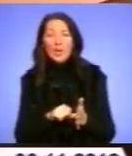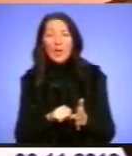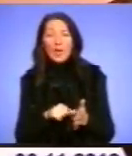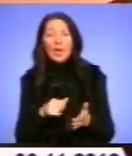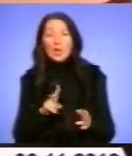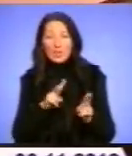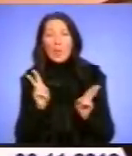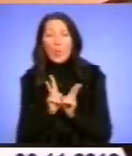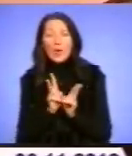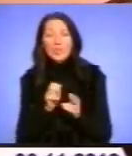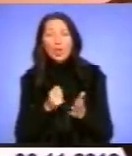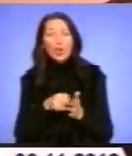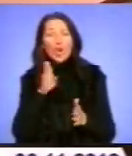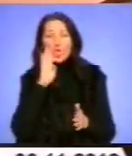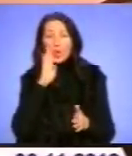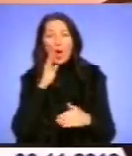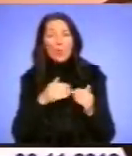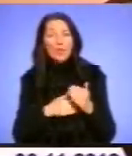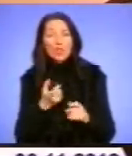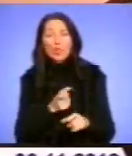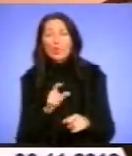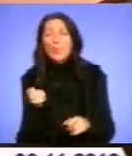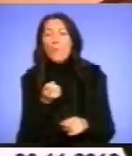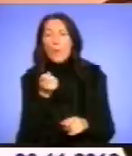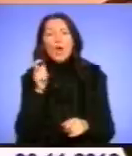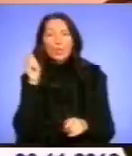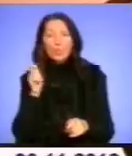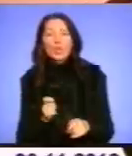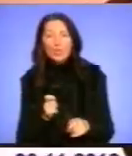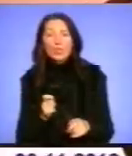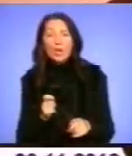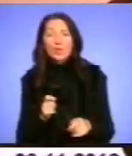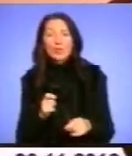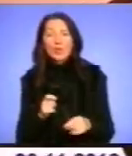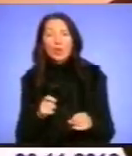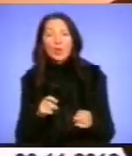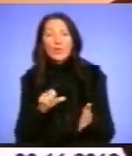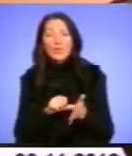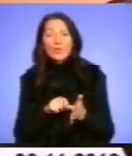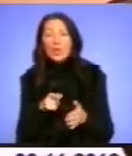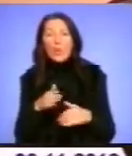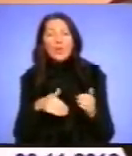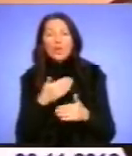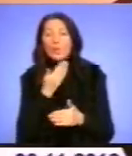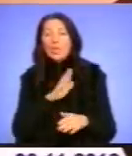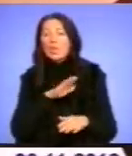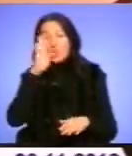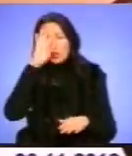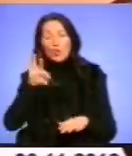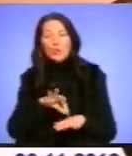на побачення. До жінок практично дуже мало приїжджає відвідувачів, тому що в них практично немає ні